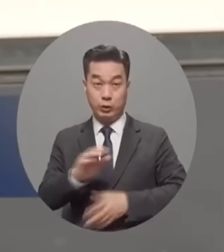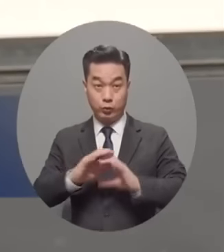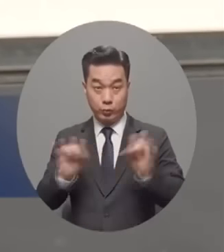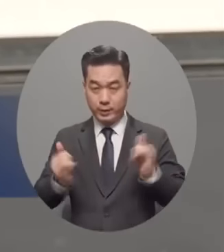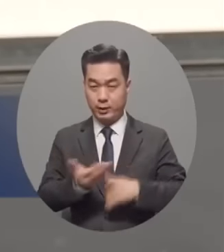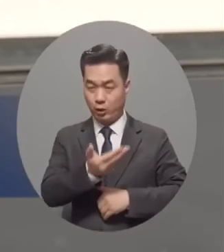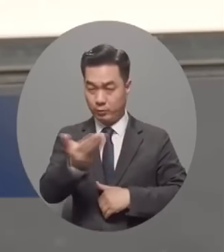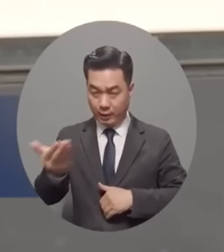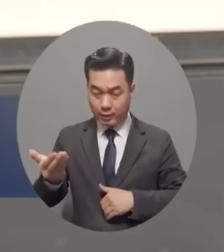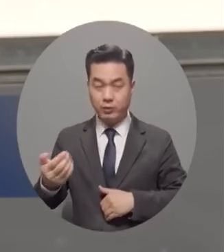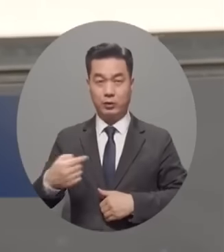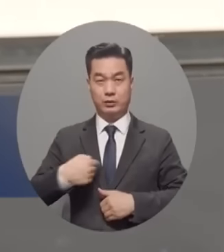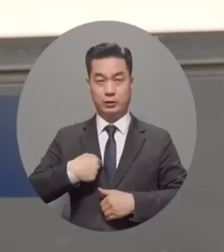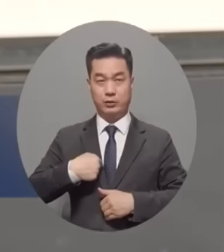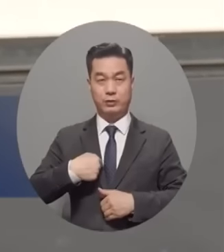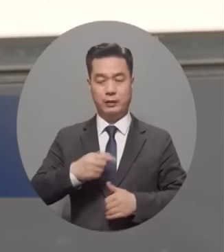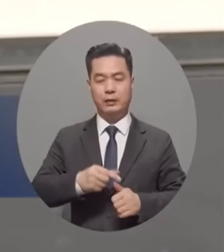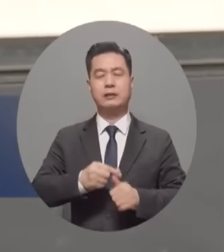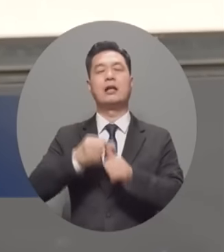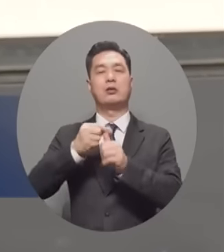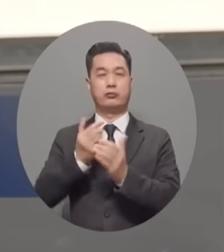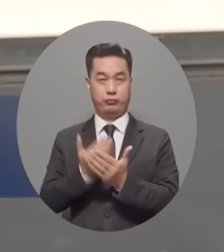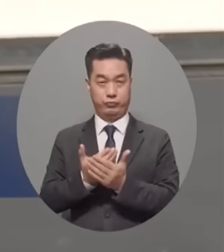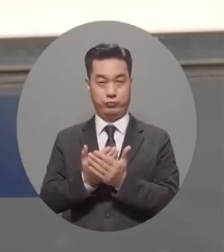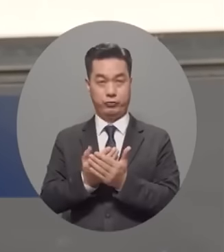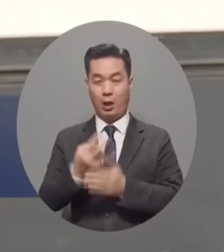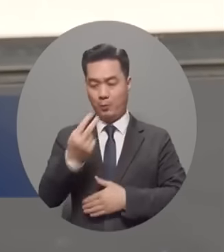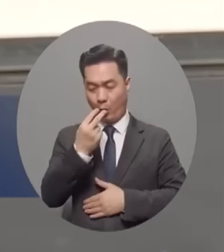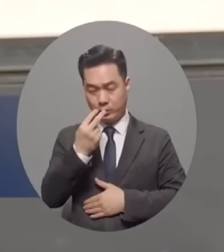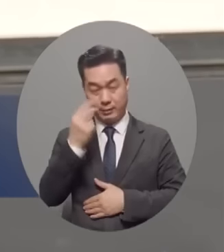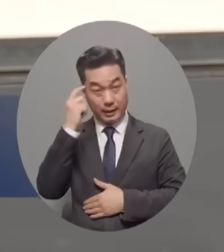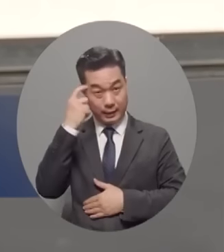여러분께서 살려주신 목숨이라